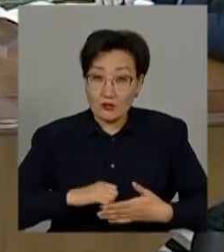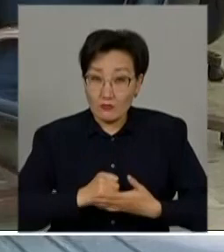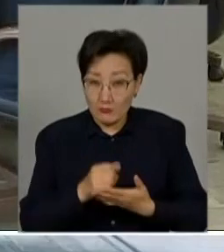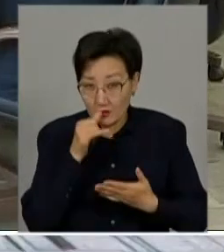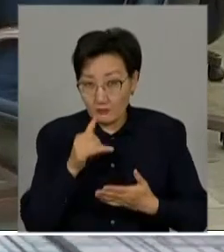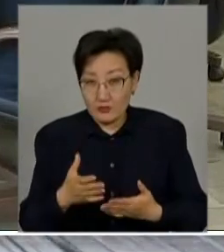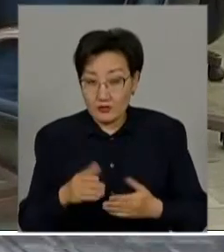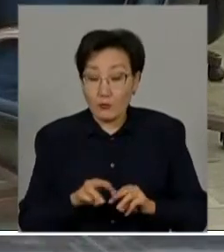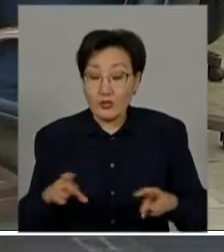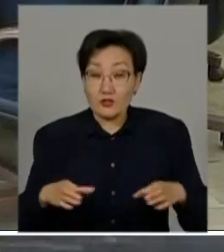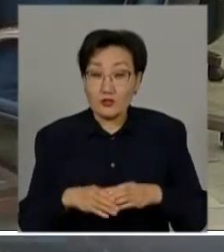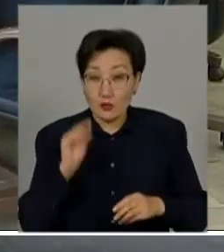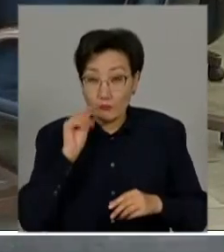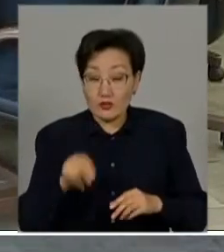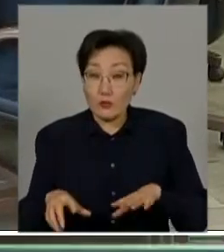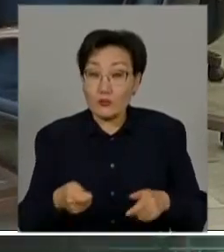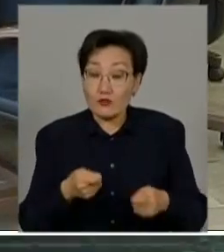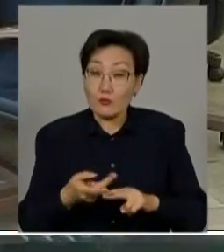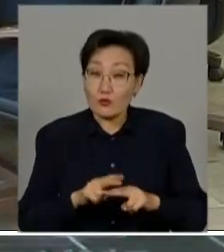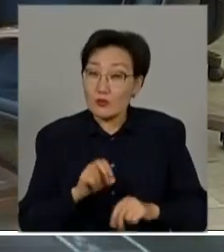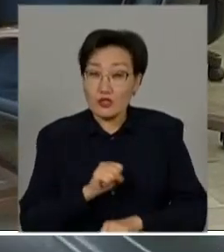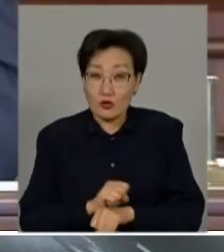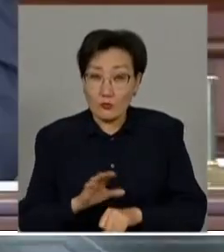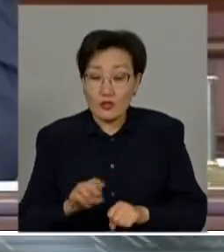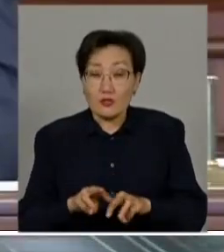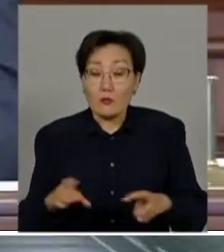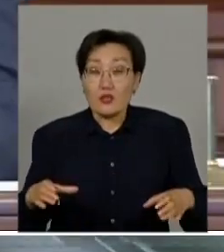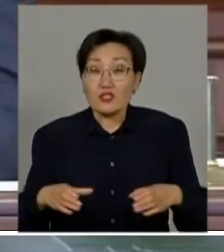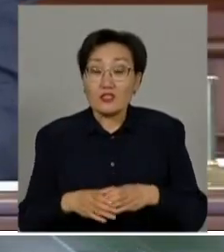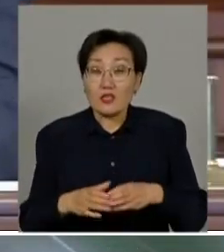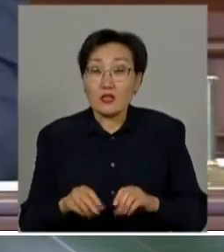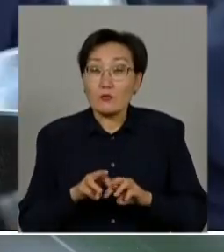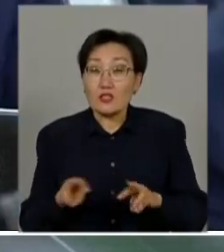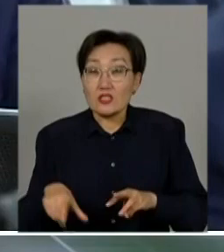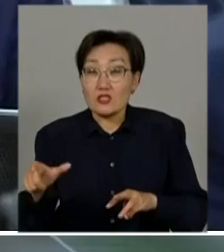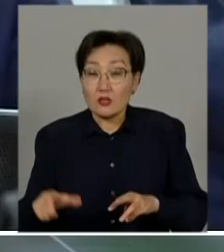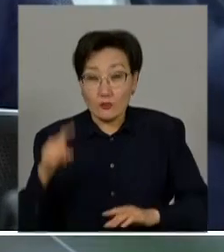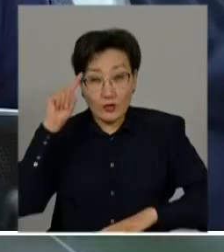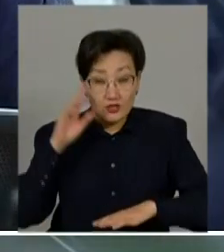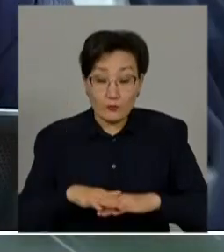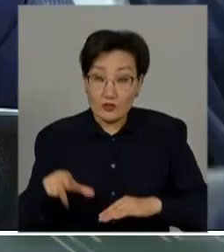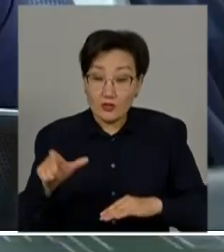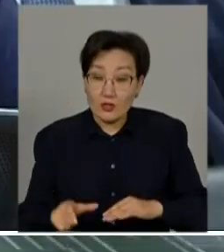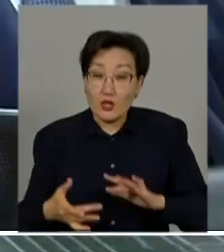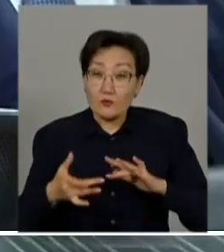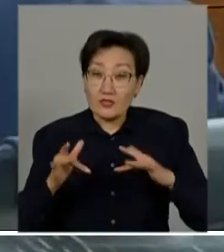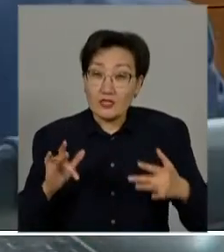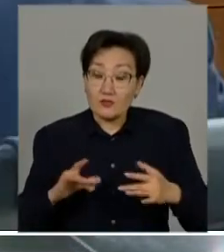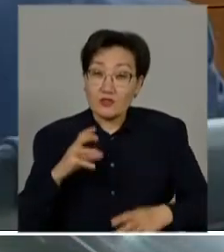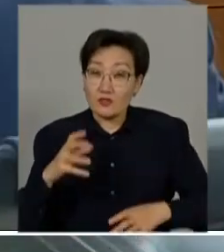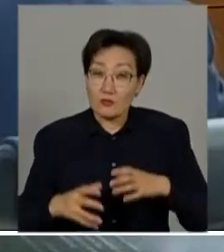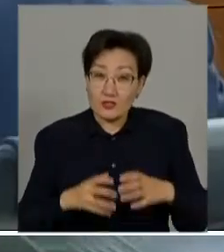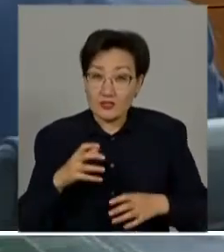алмайды. Үкіметті сынаған президент мұнымен тоқтамады. Үкімет аппаратына, министрлер мен әкімдерге виртуалды әлемге